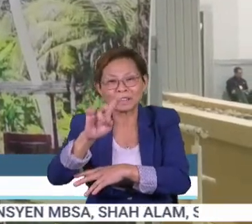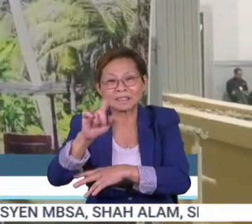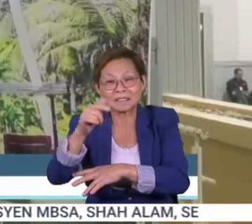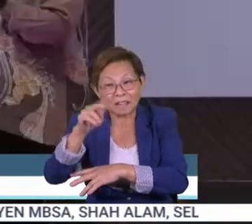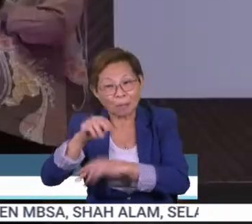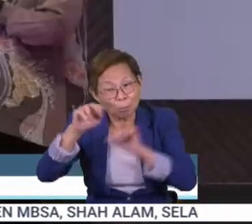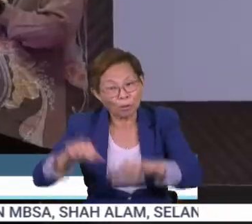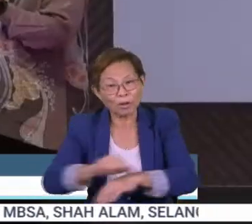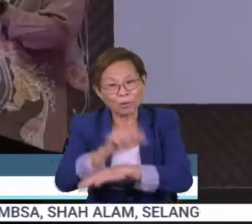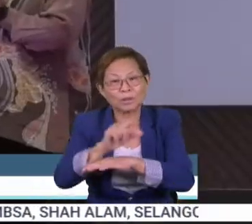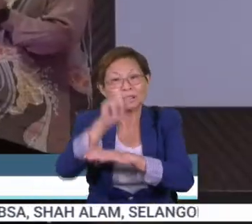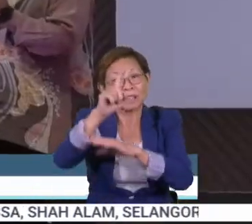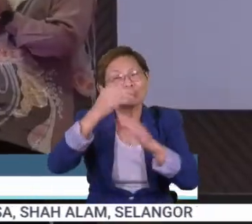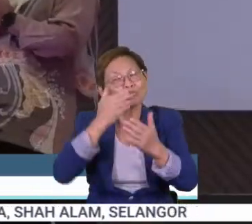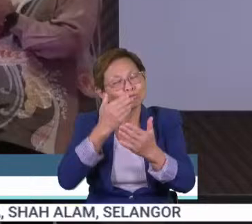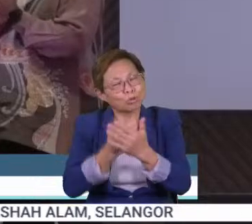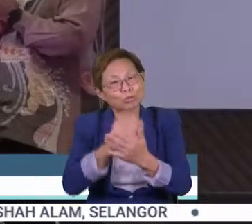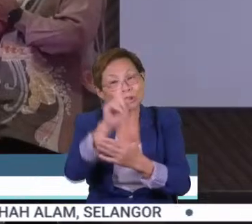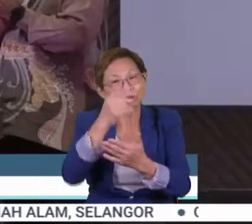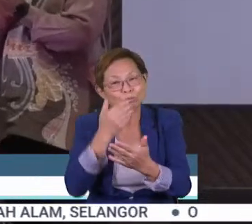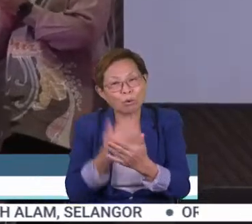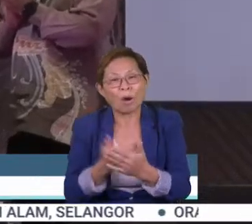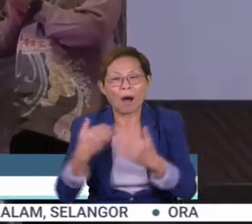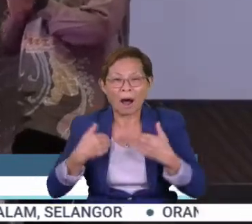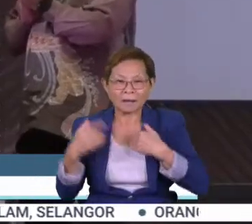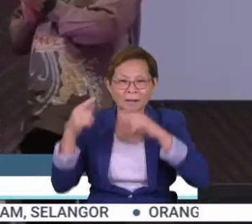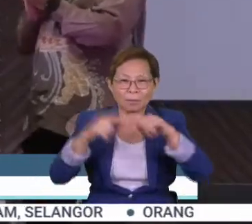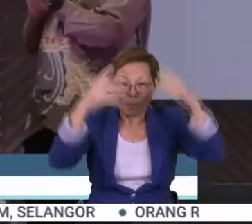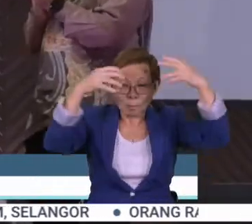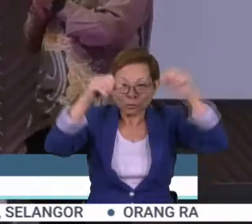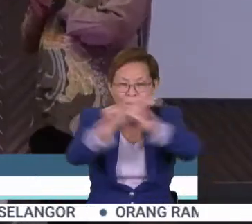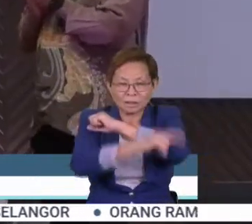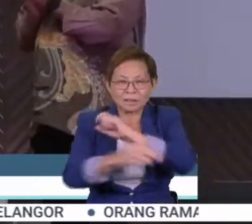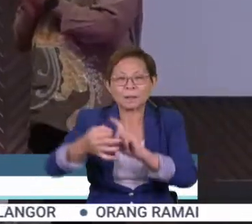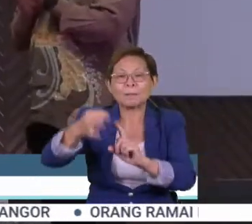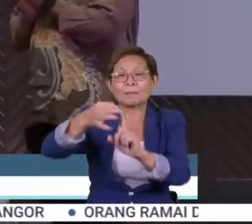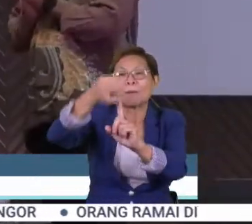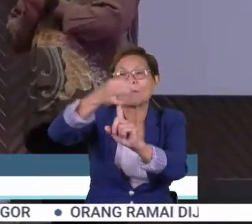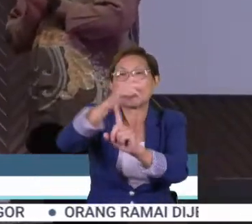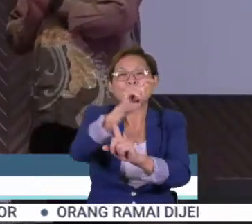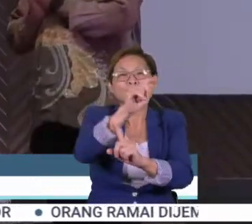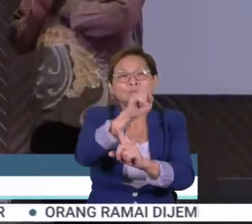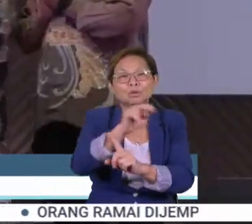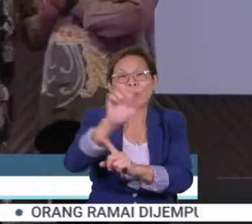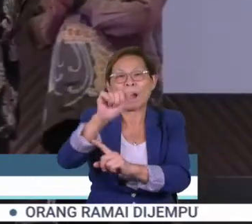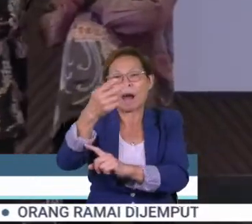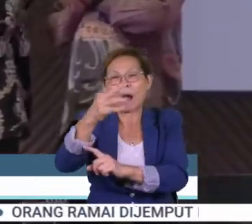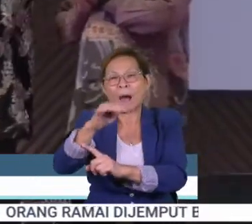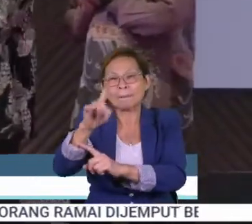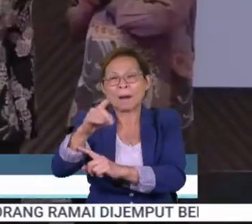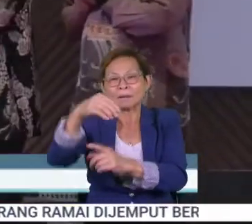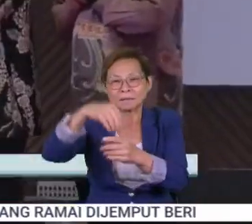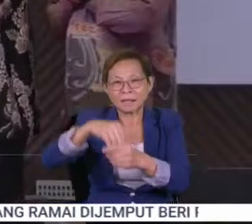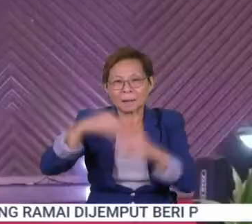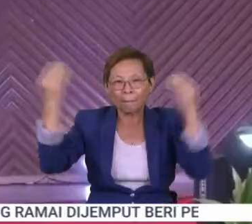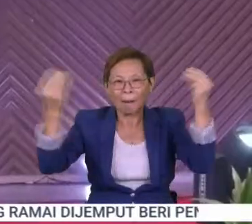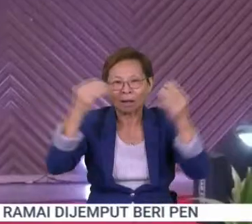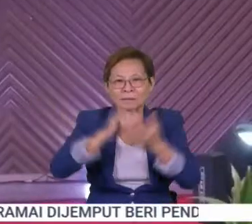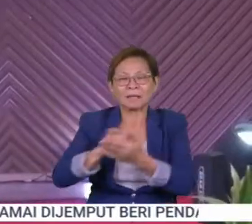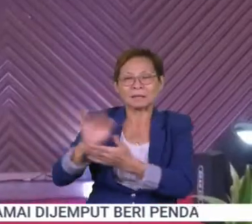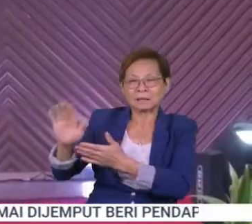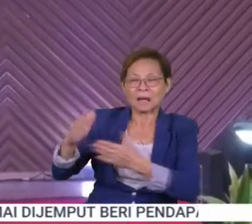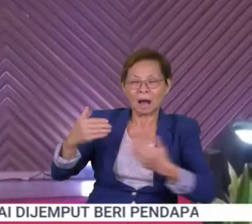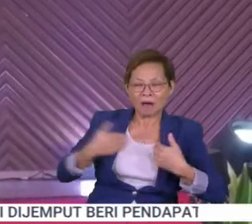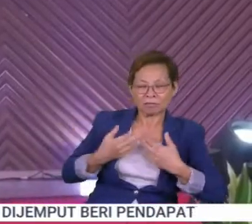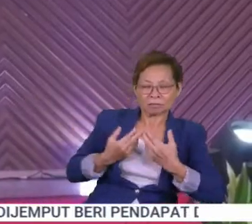satu yang baik. Turut hadir Yang di-Pertuan Negeri Pulau Pinang, Tun Ahmad Fuzi Abdul Razak. Dalam majlis sama, pihaknya